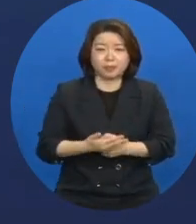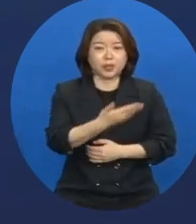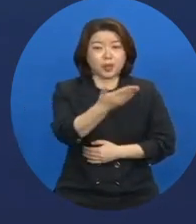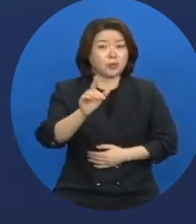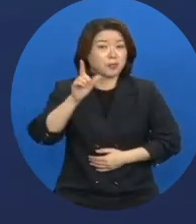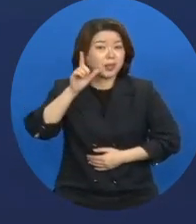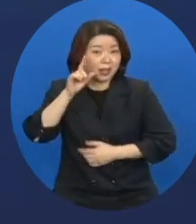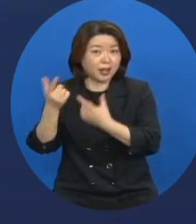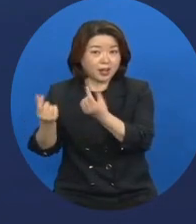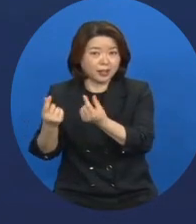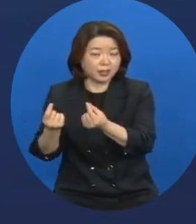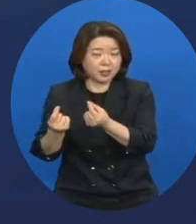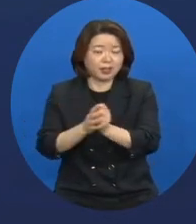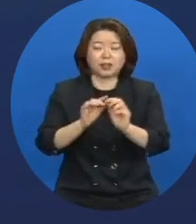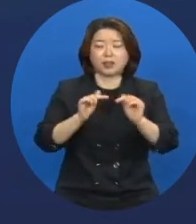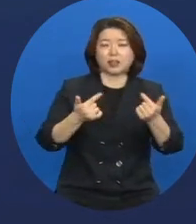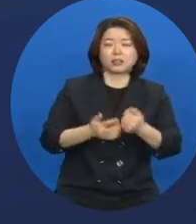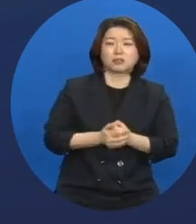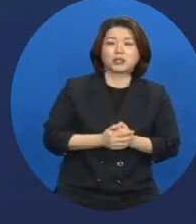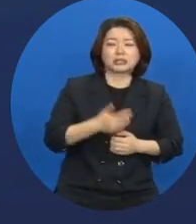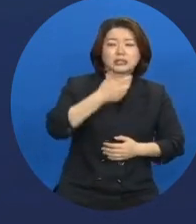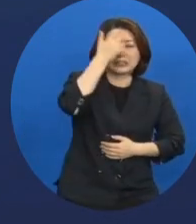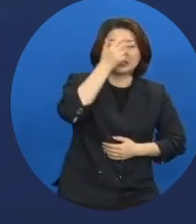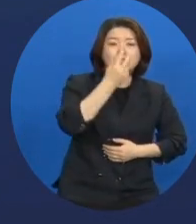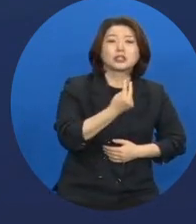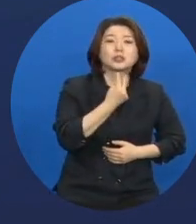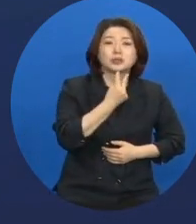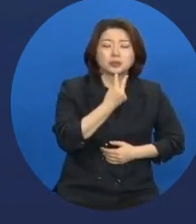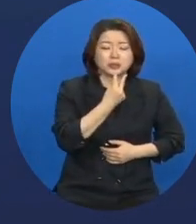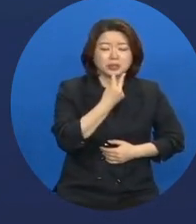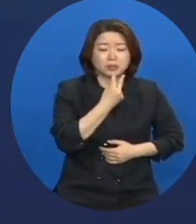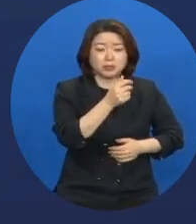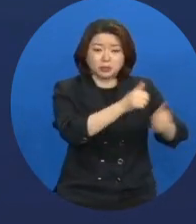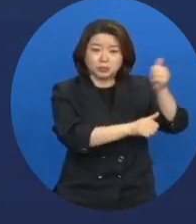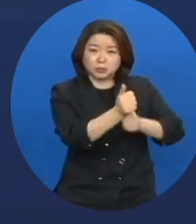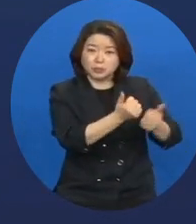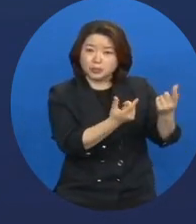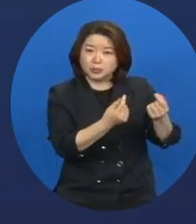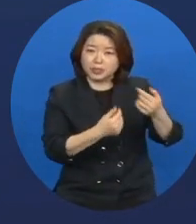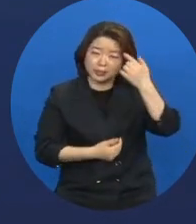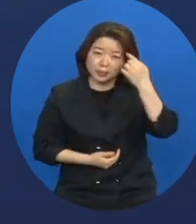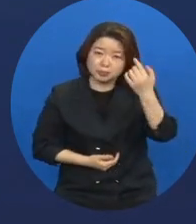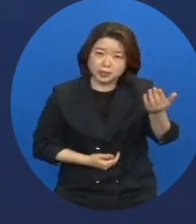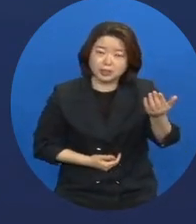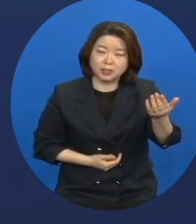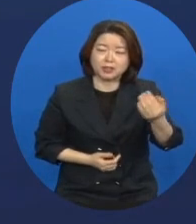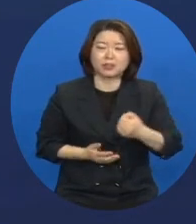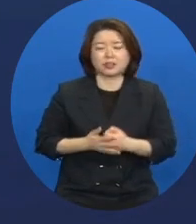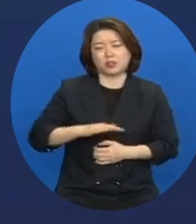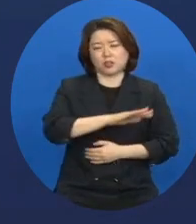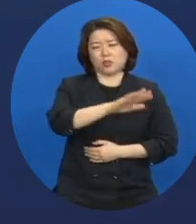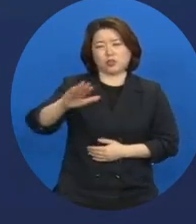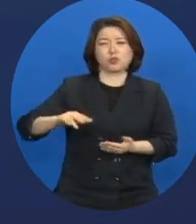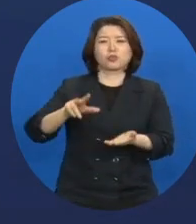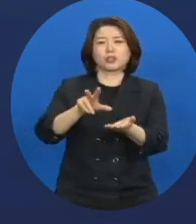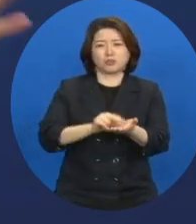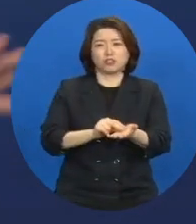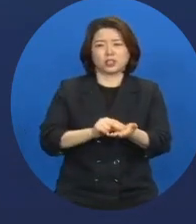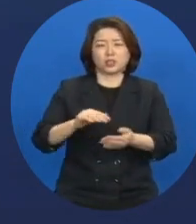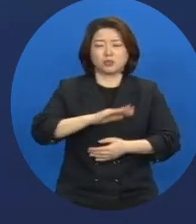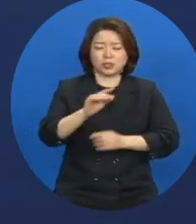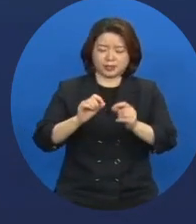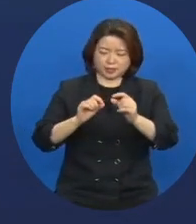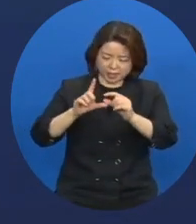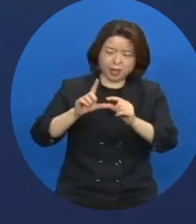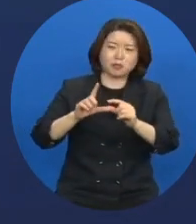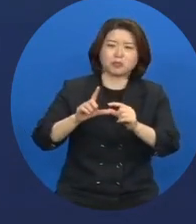같습니까? 아니면 이 요셉 지파 같습니까? 우리들의 문제는 우리들의